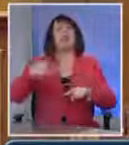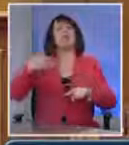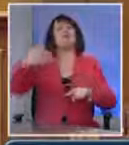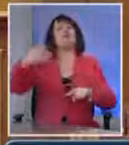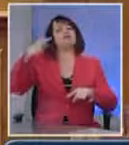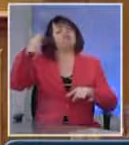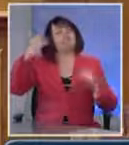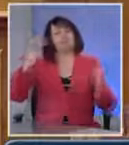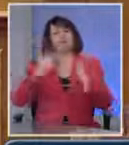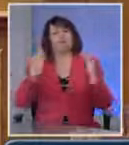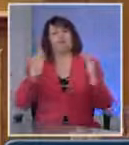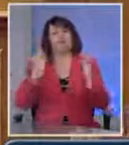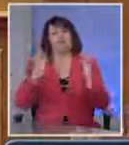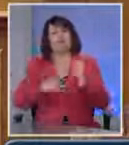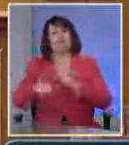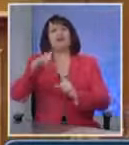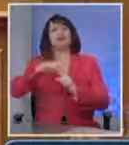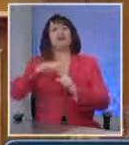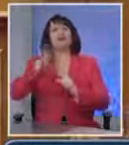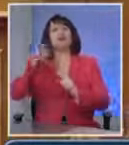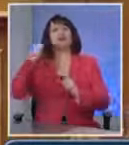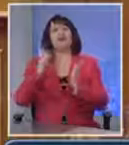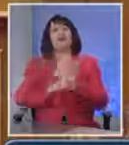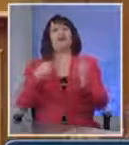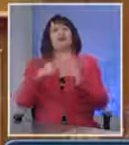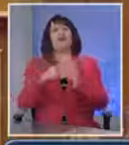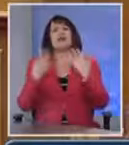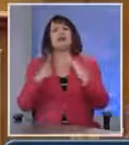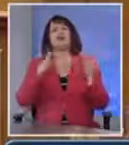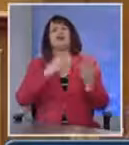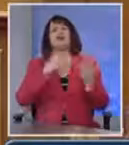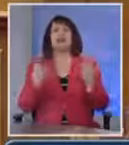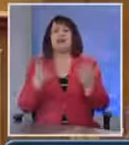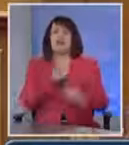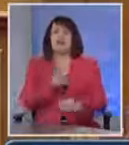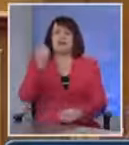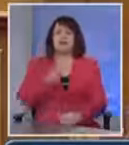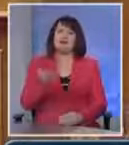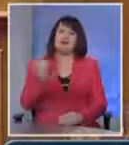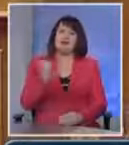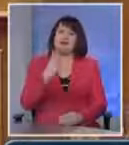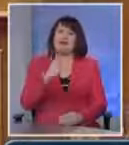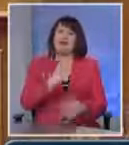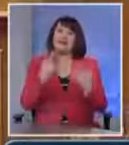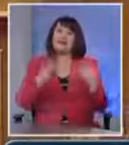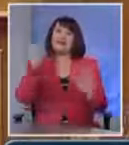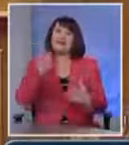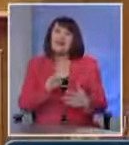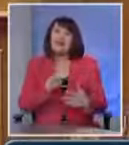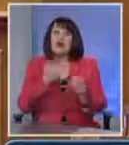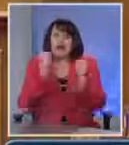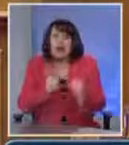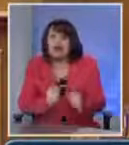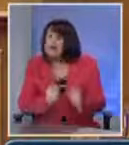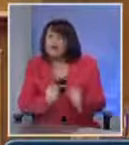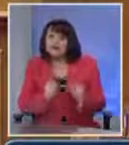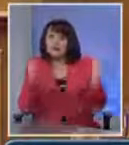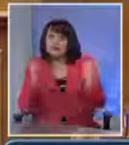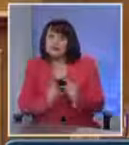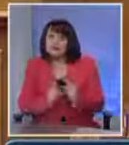εκλογικών. Ο νόμος του Χατζόπουλου το 89 στέρισε την πλειοψηφία από ένα κόμμα που είχε πάρει 47%. Πάμε